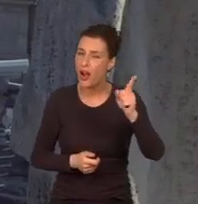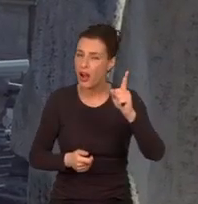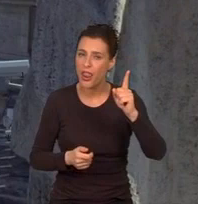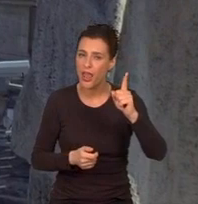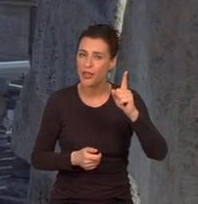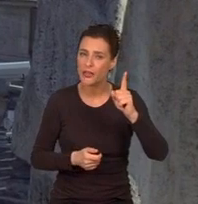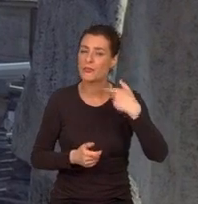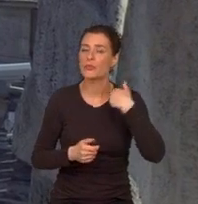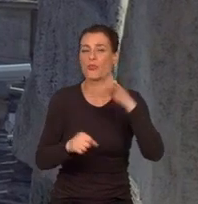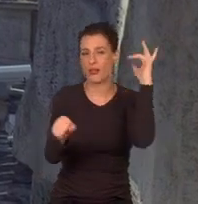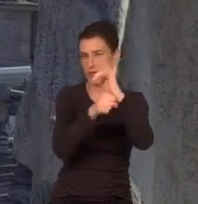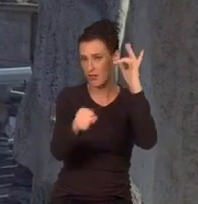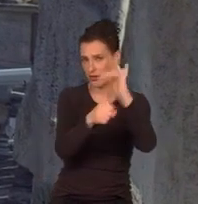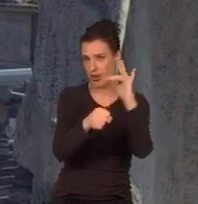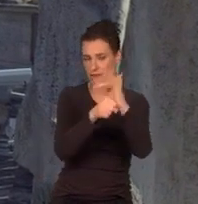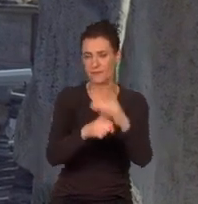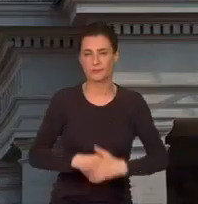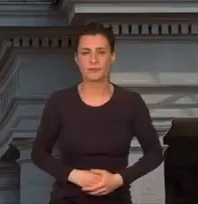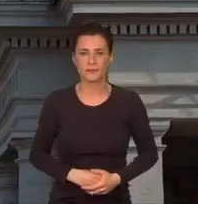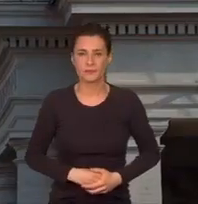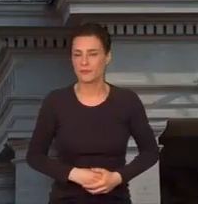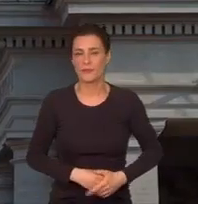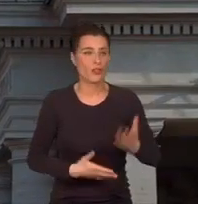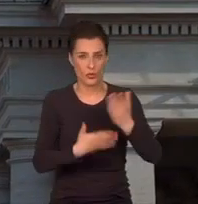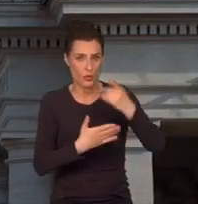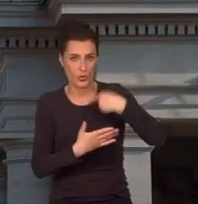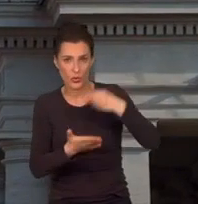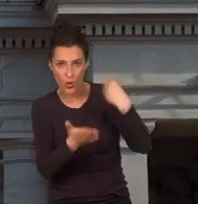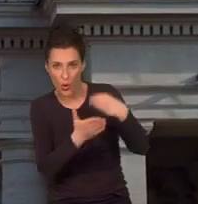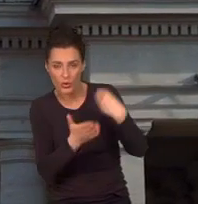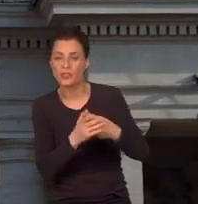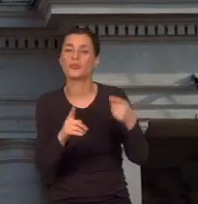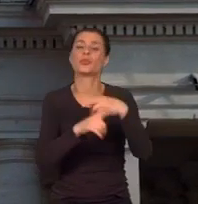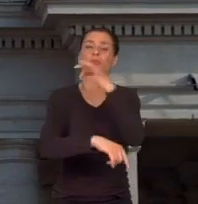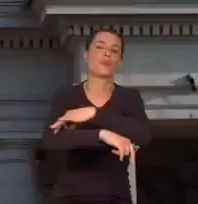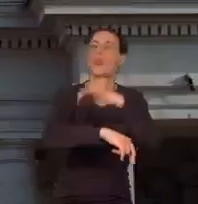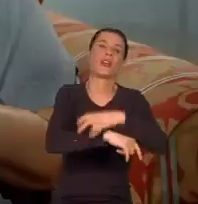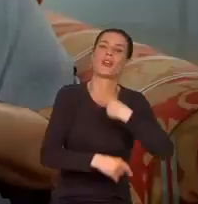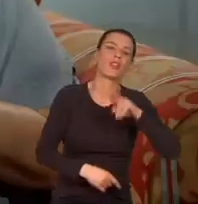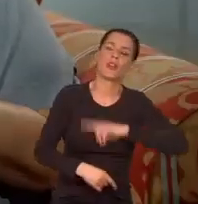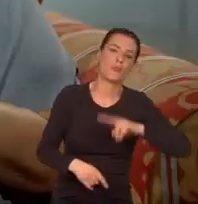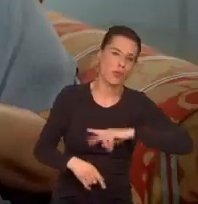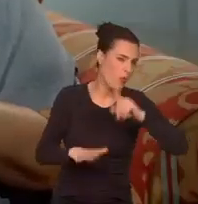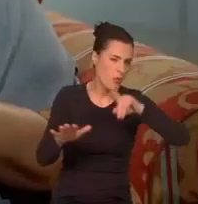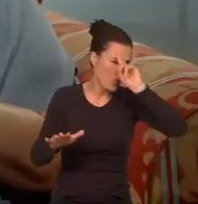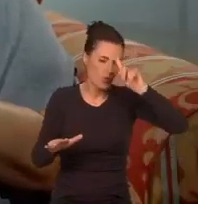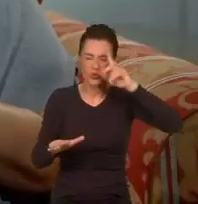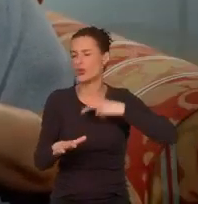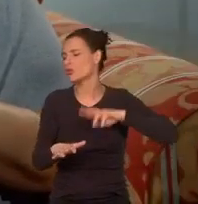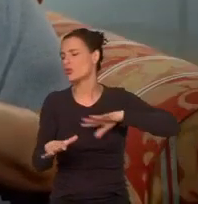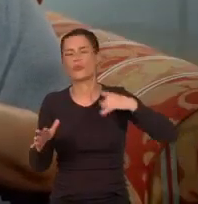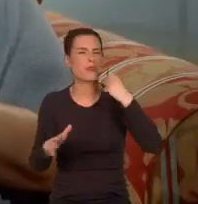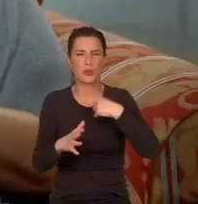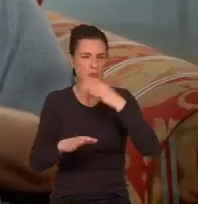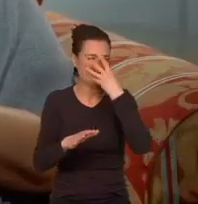także w ogniu wielkiej krytyki. Nie tylko wobec kosztów, ale i projektu. Wiele osób uważało, że